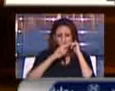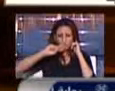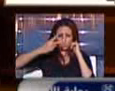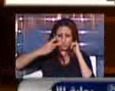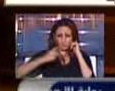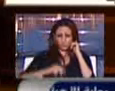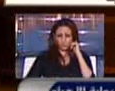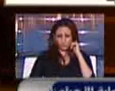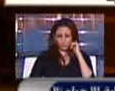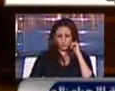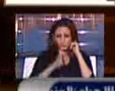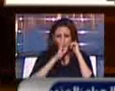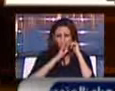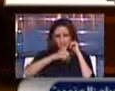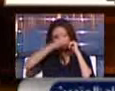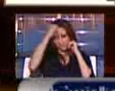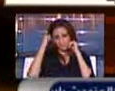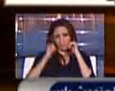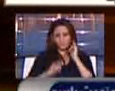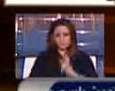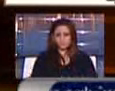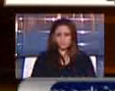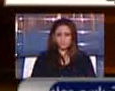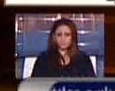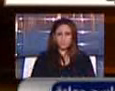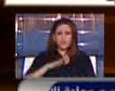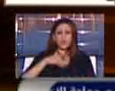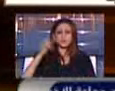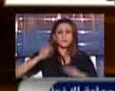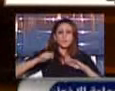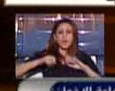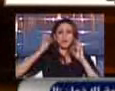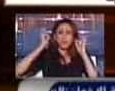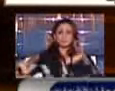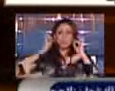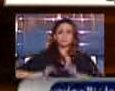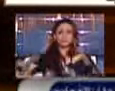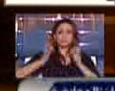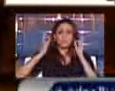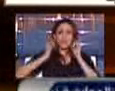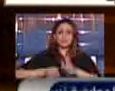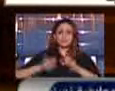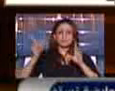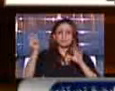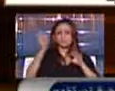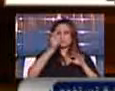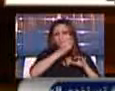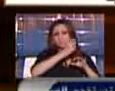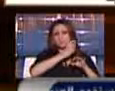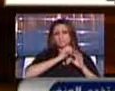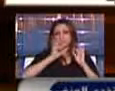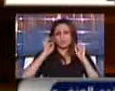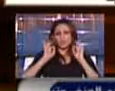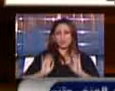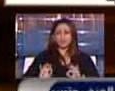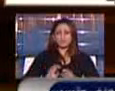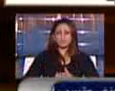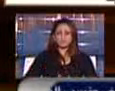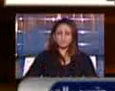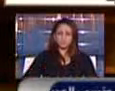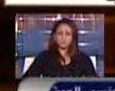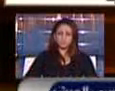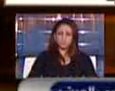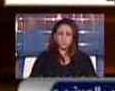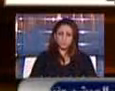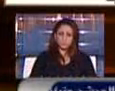19/11/2012 اليوم الاثنين اللي فات كنا نازلين بنقول عايزين القصاص، وانا وكاني سمعت الدكتور مرسي سمعنا فقال لك هزر القانون